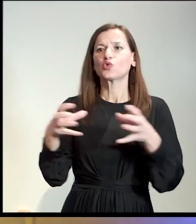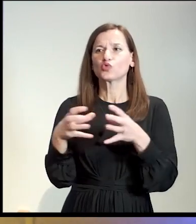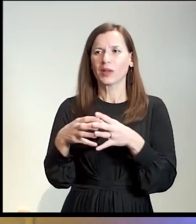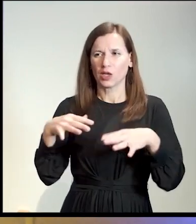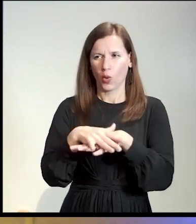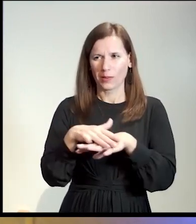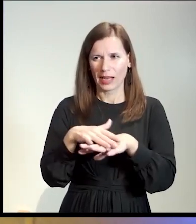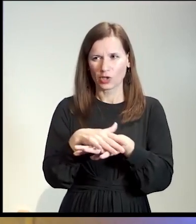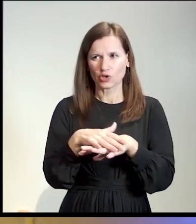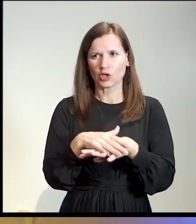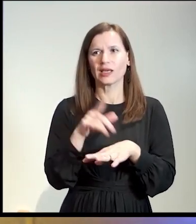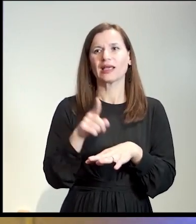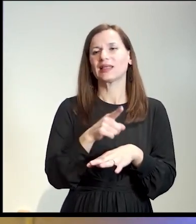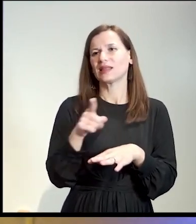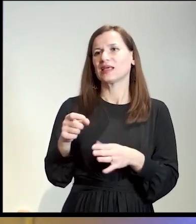izpostavljenih medijskih osebnosti,